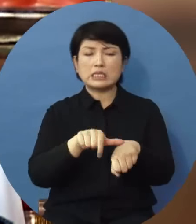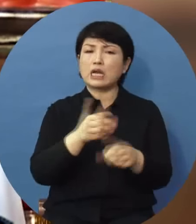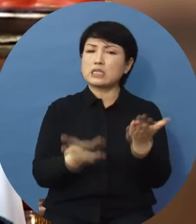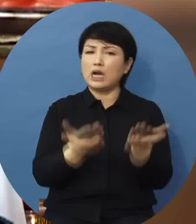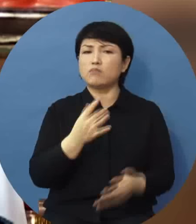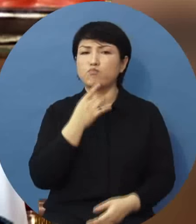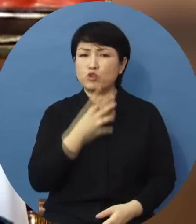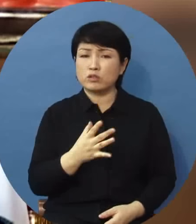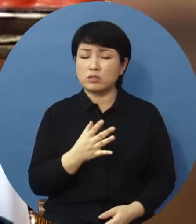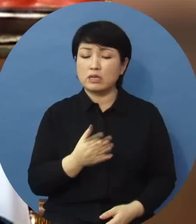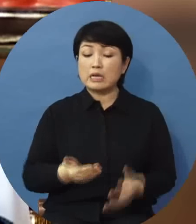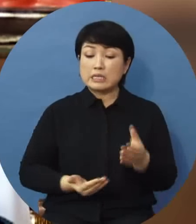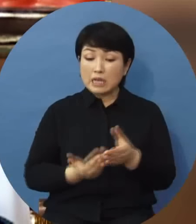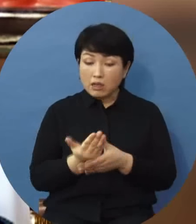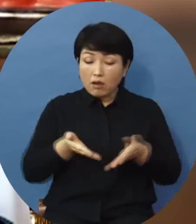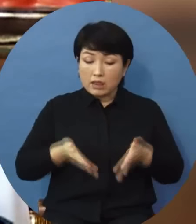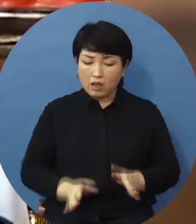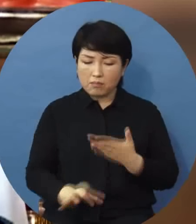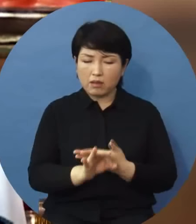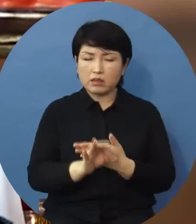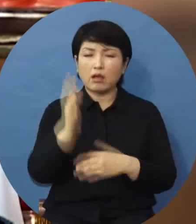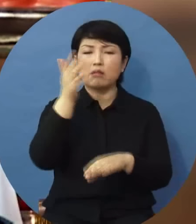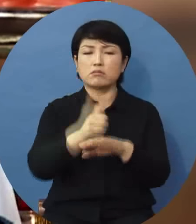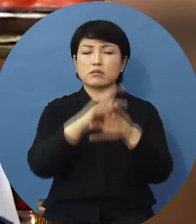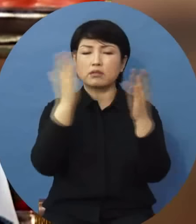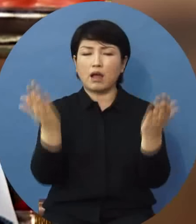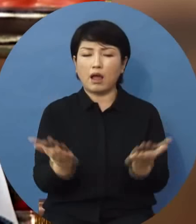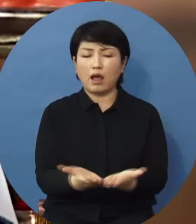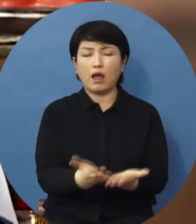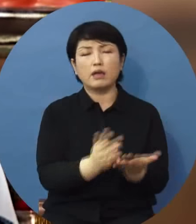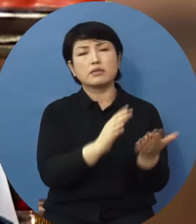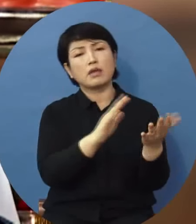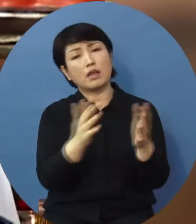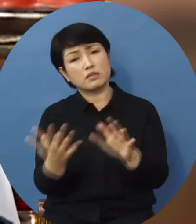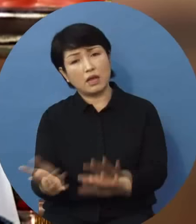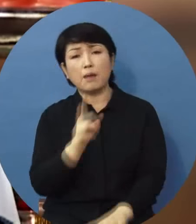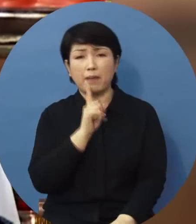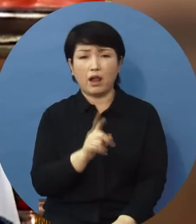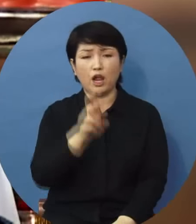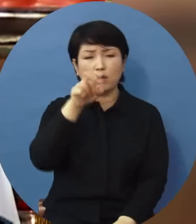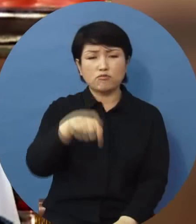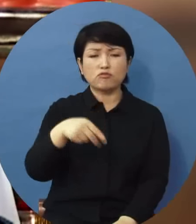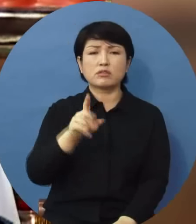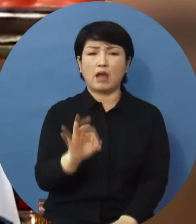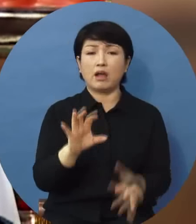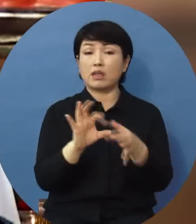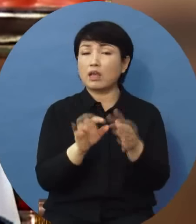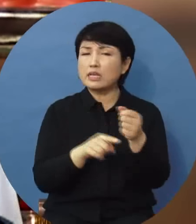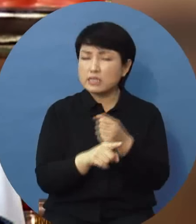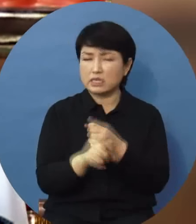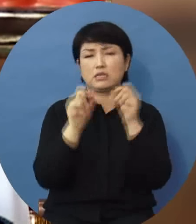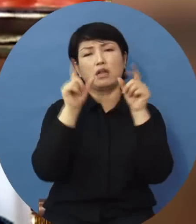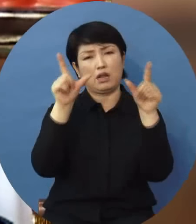있지, 생겨난 것은 다 사라지게 마련이다. 즉 무상의 이치를